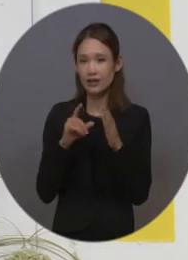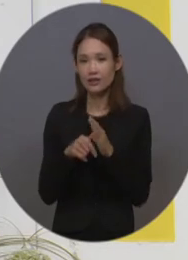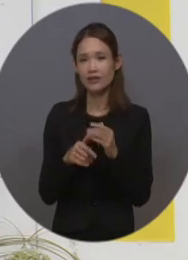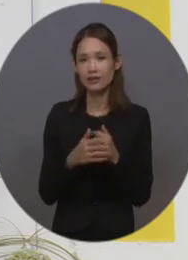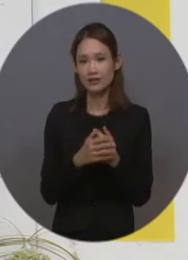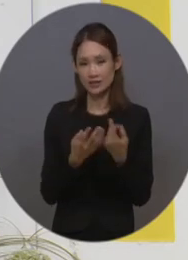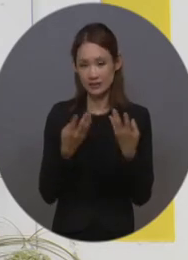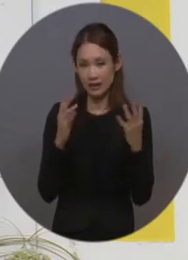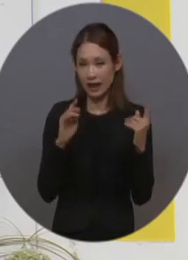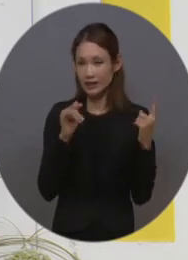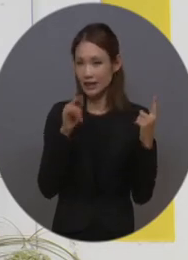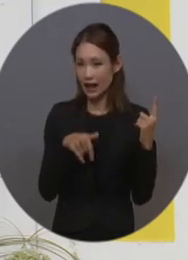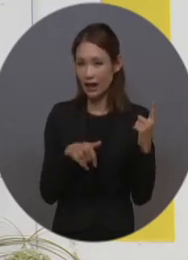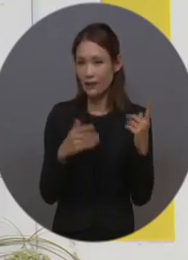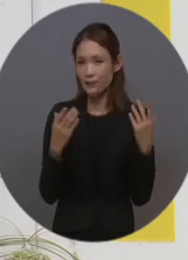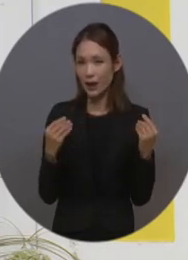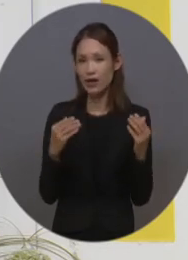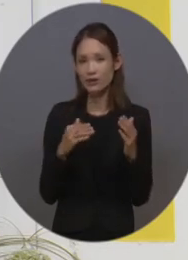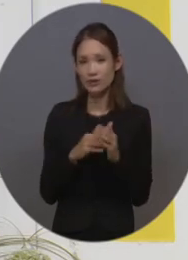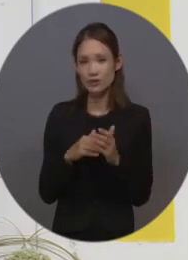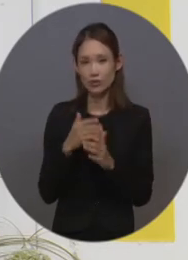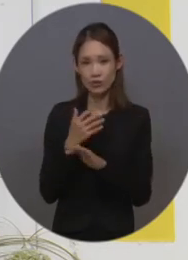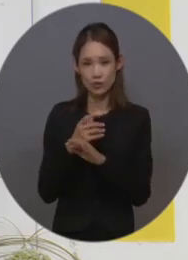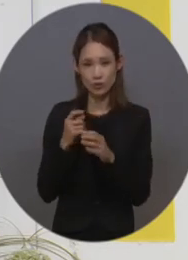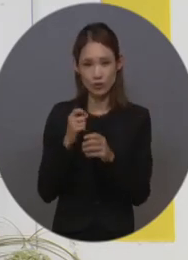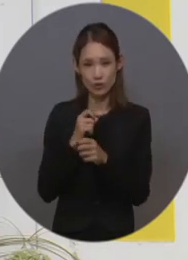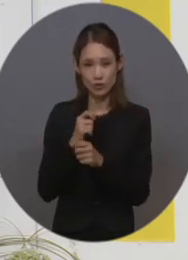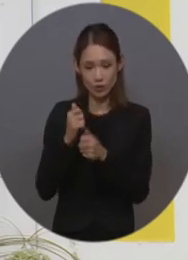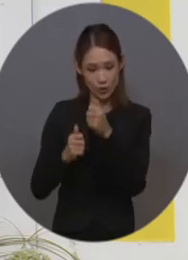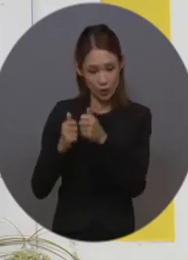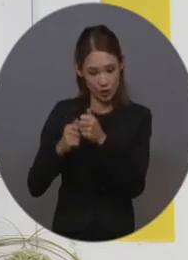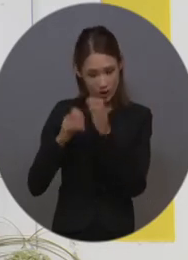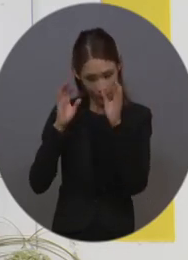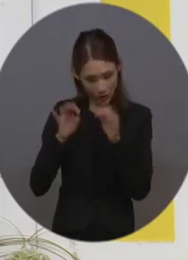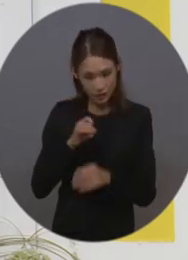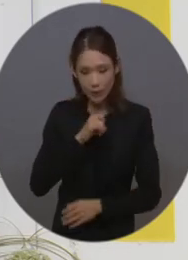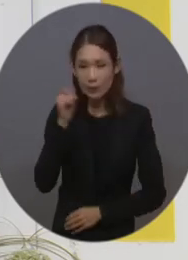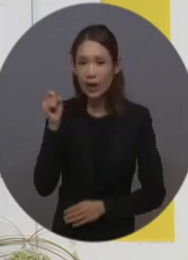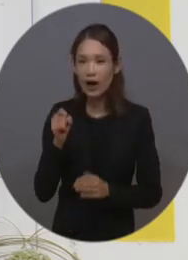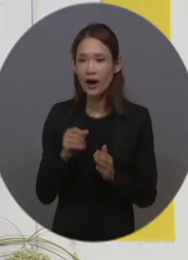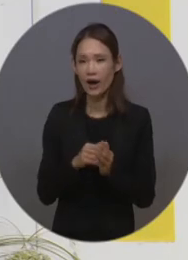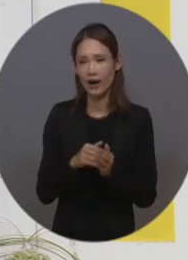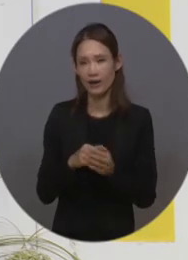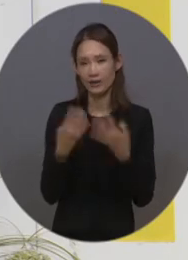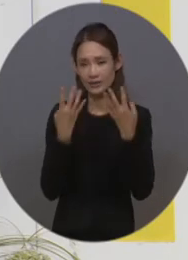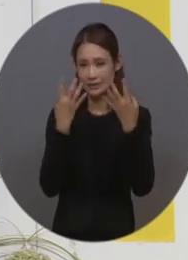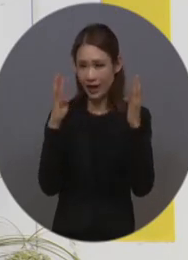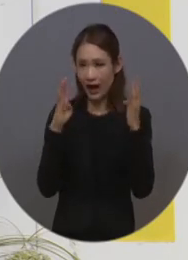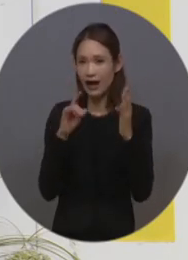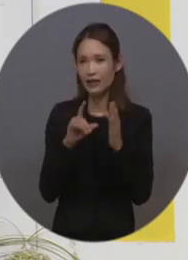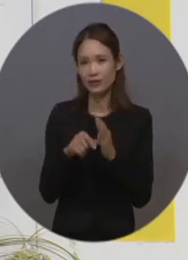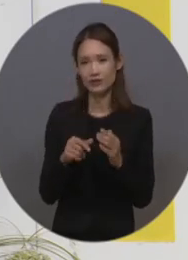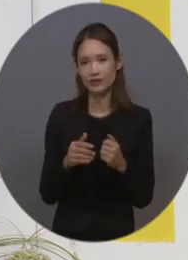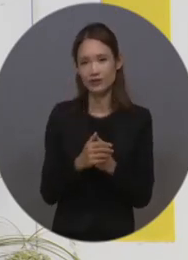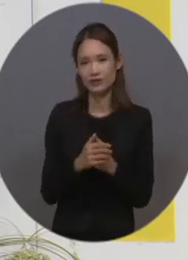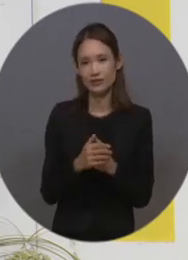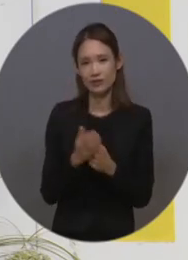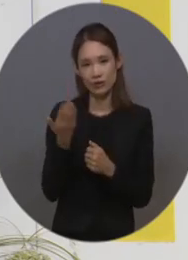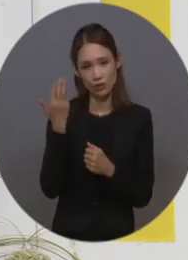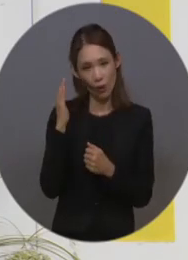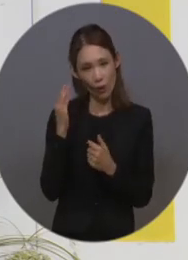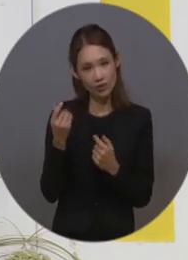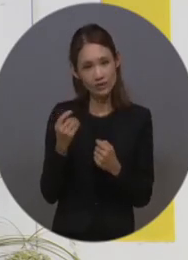4학년 1학기 마치고 외무고시를 네. 봤는데 네. 거기에 덜컥 붙은 거예요. 와, 4학년 때요? 4학년 때요. 네. 어휴, 그래서 요즘